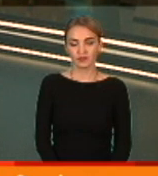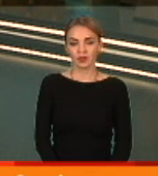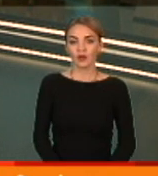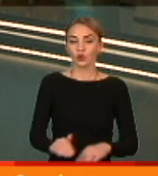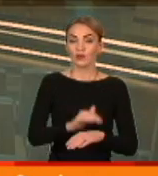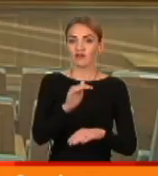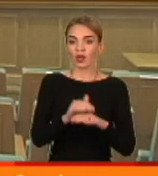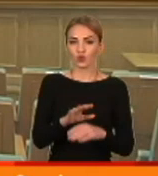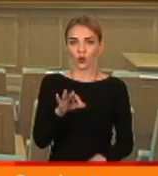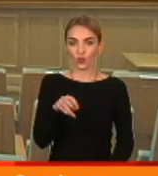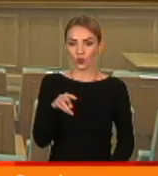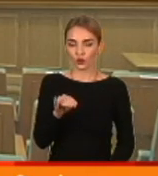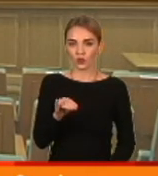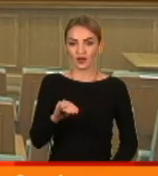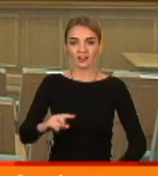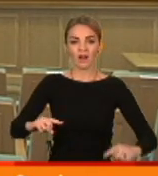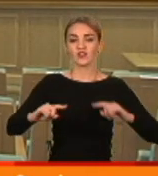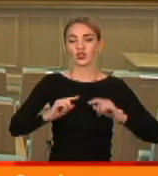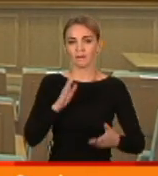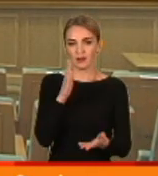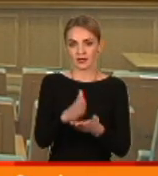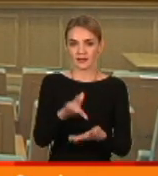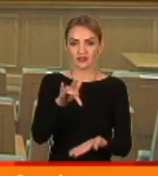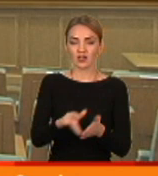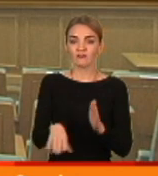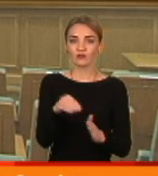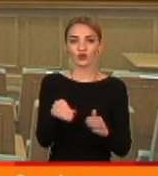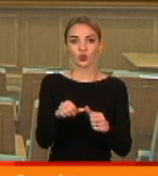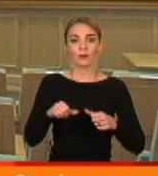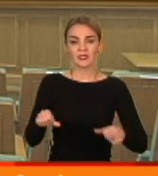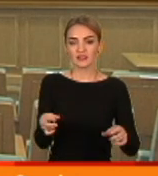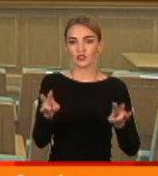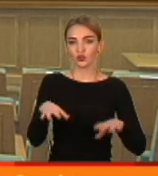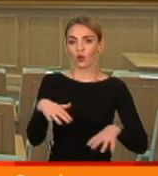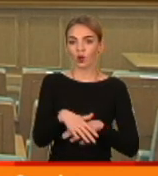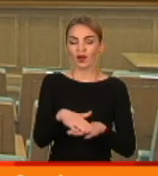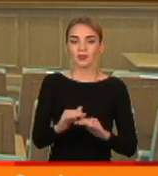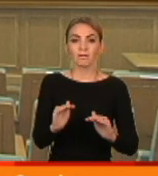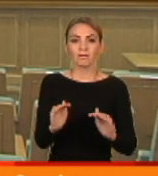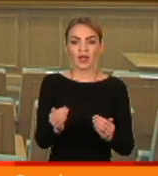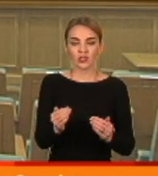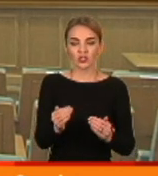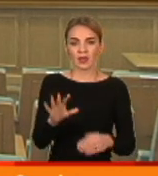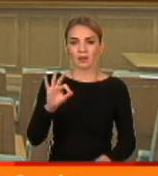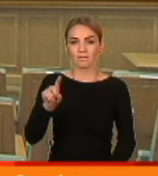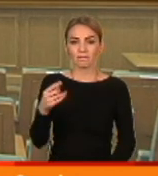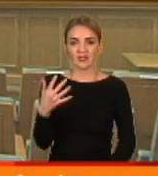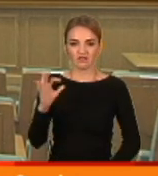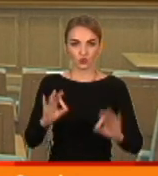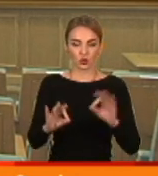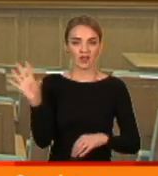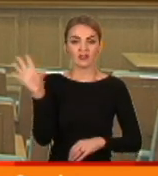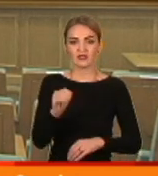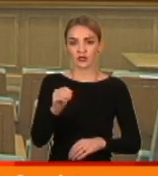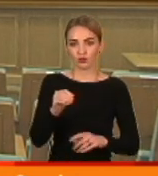Добрий вечір, Олю. Як то кажуть, на фінішній прямій центральній виборчій комісії залишилося обрахувати навіть менше, ніж 0,5% від всіх